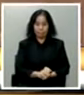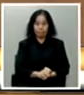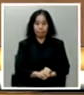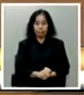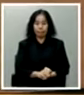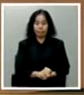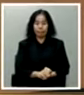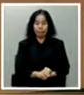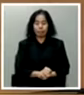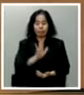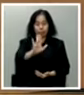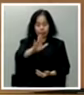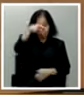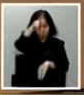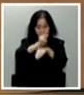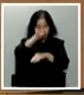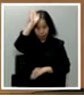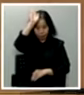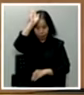นิโรธสุนทรเล็ก